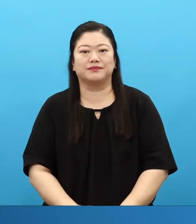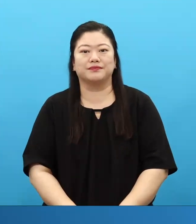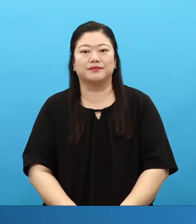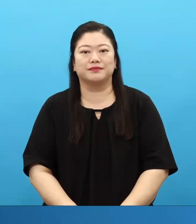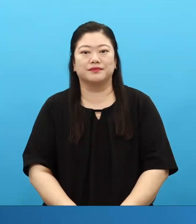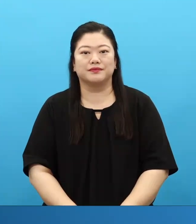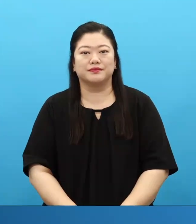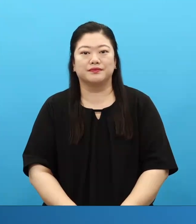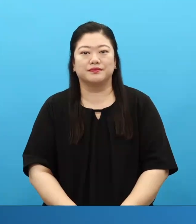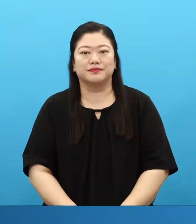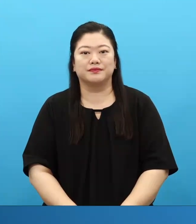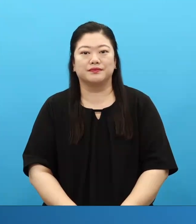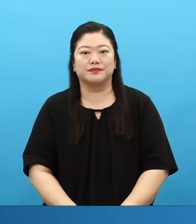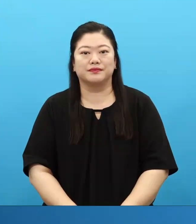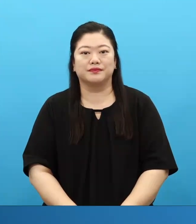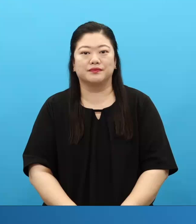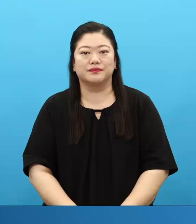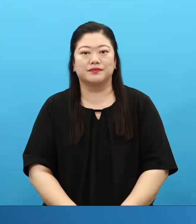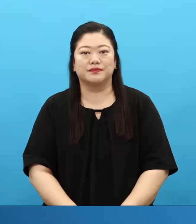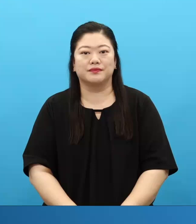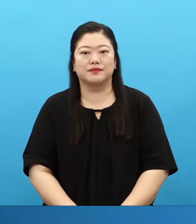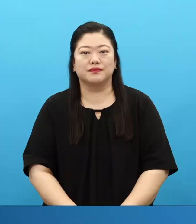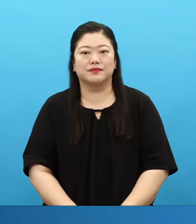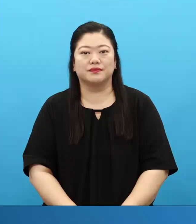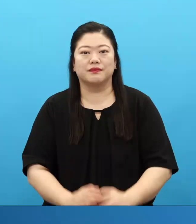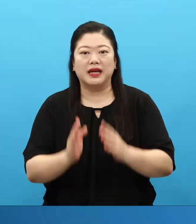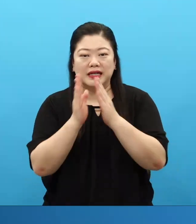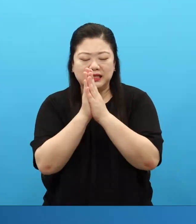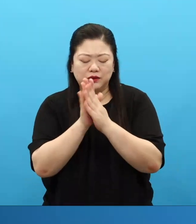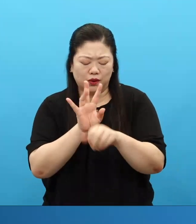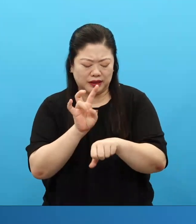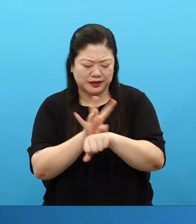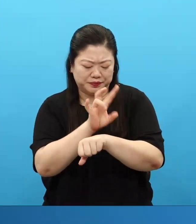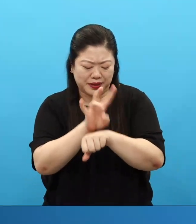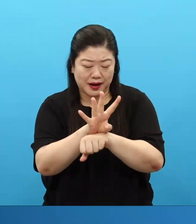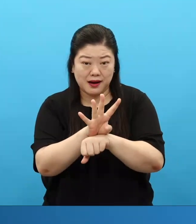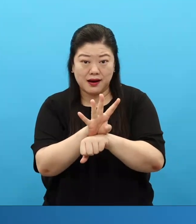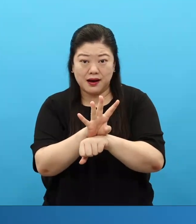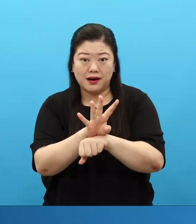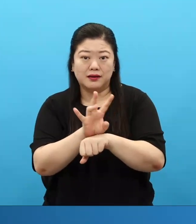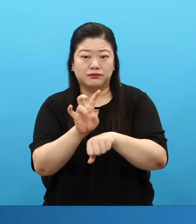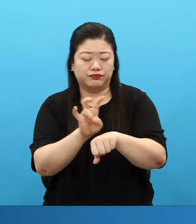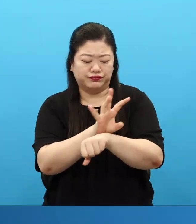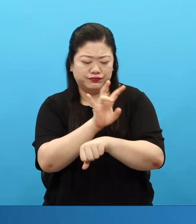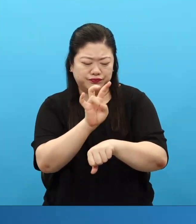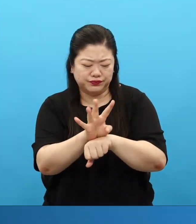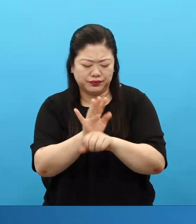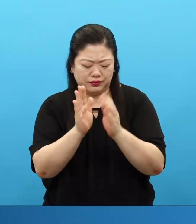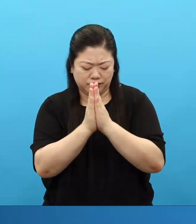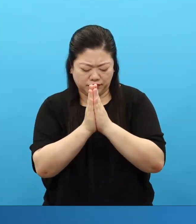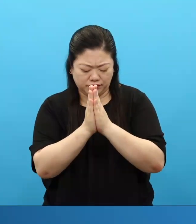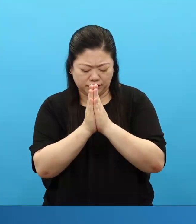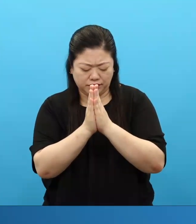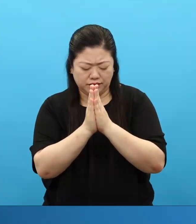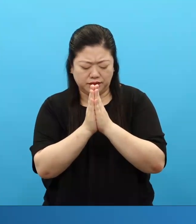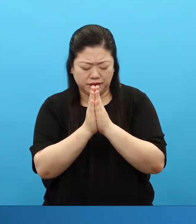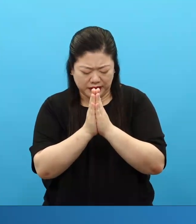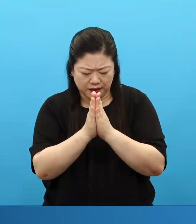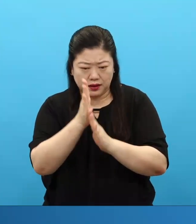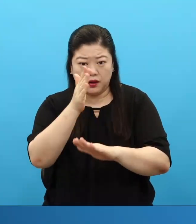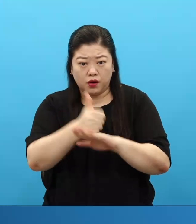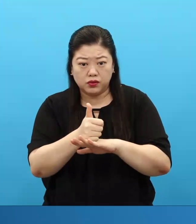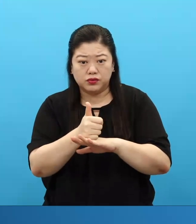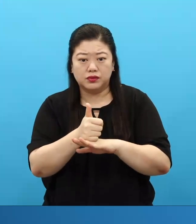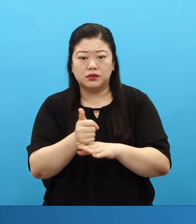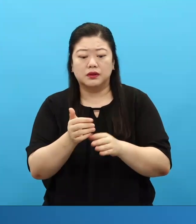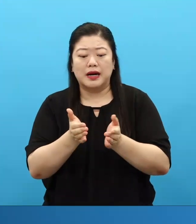24에 우리가 항해하는 가운데 나침판을 딱 가지고 있는 겁니다. And so as we are headed towards 24 hours, this becomes our compass. 예, 보든 안 보든